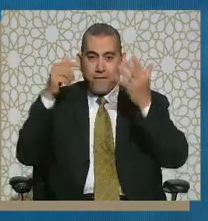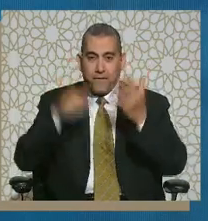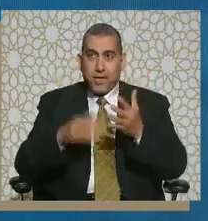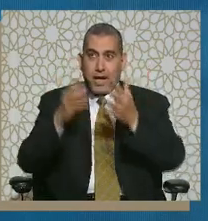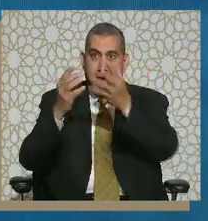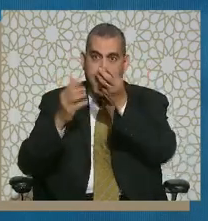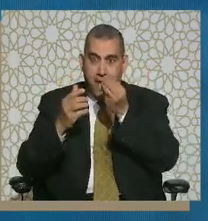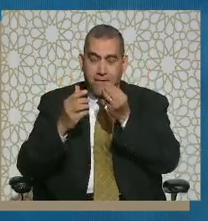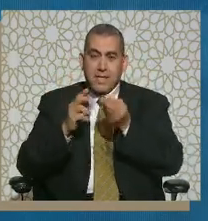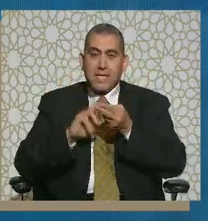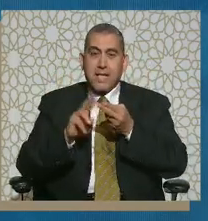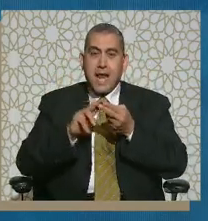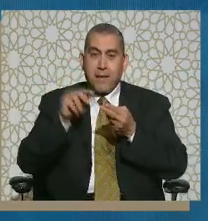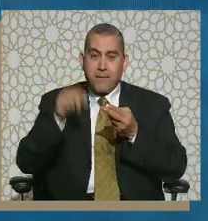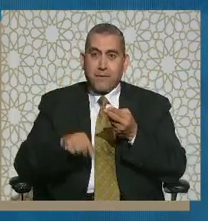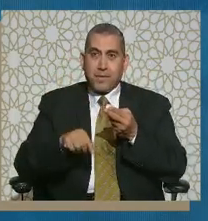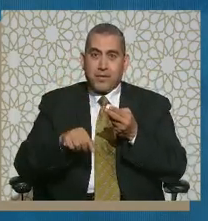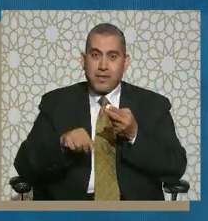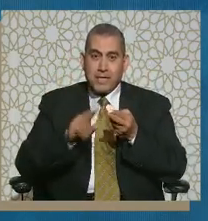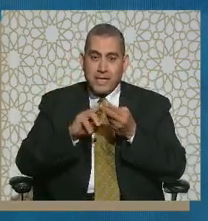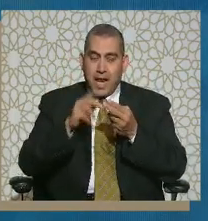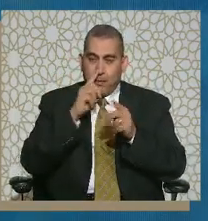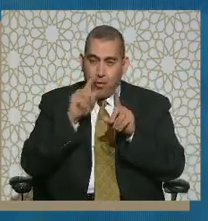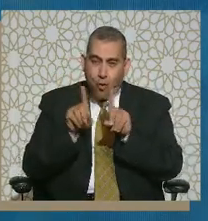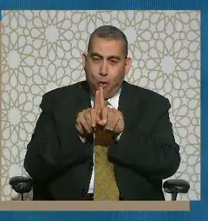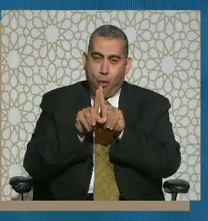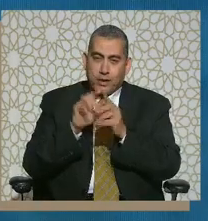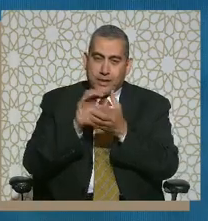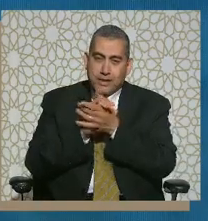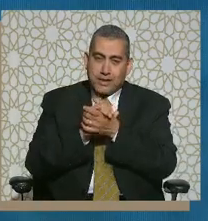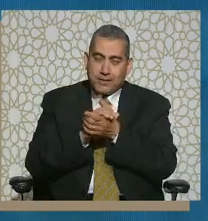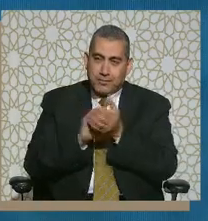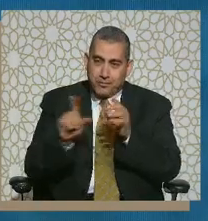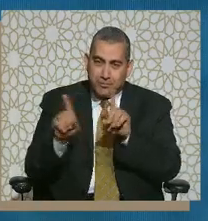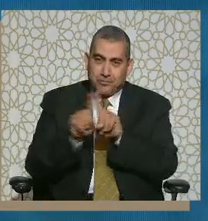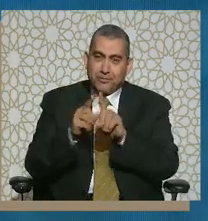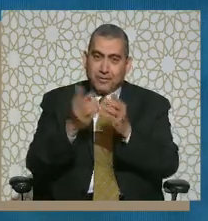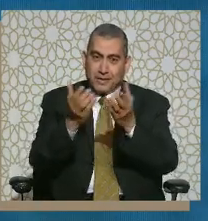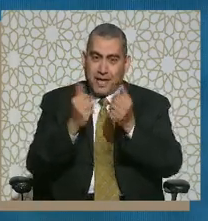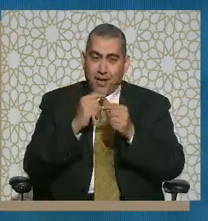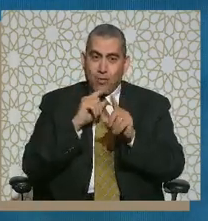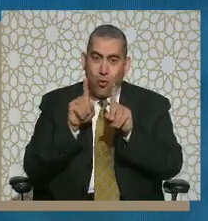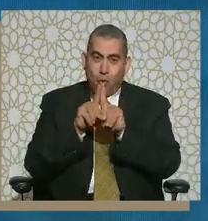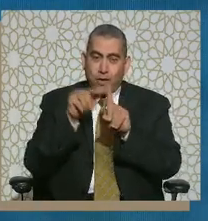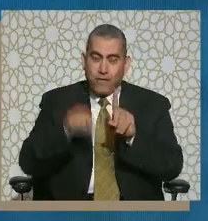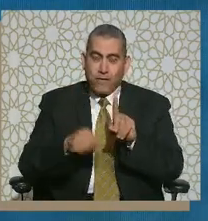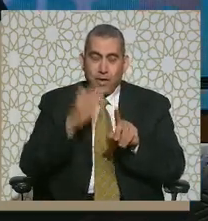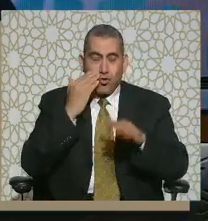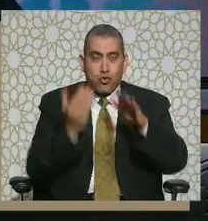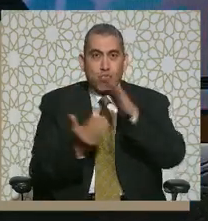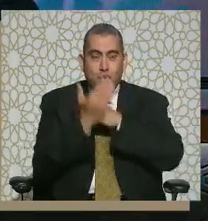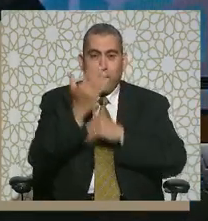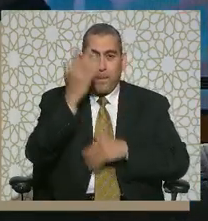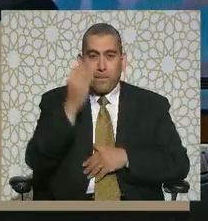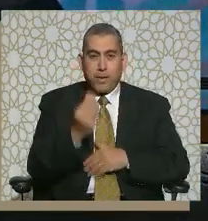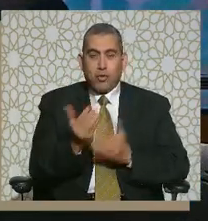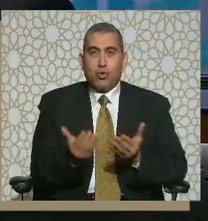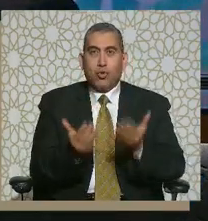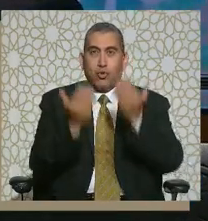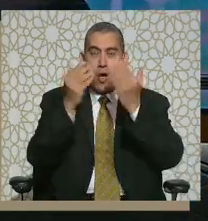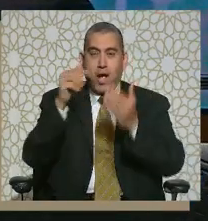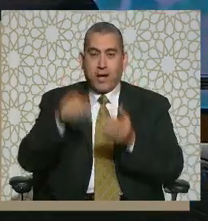اسمها سلام، سلام الأنس. تعالوا نتعرض لسلام الأنس في الصباح والمساء وندعي بالدعاء